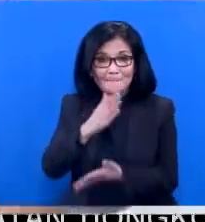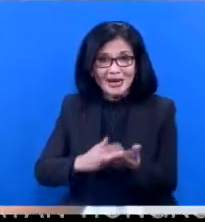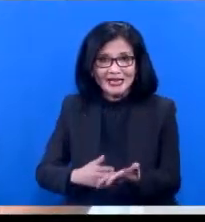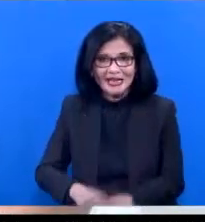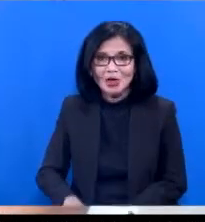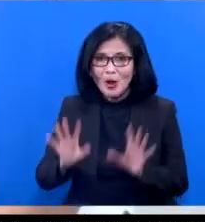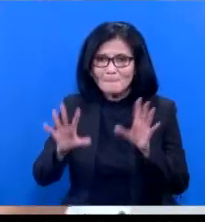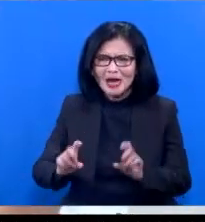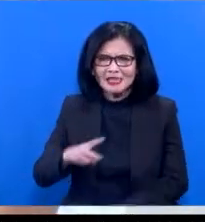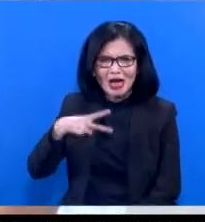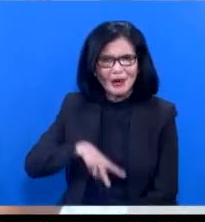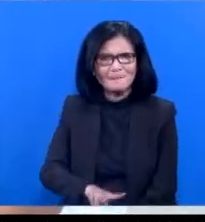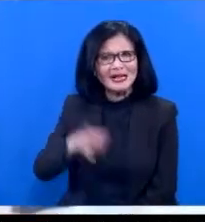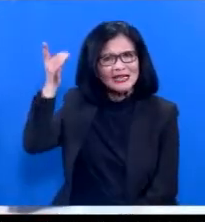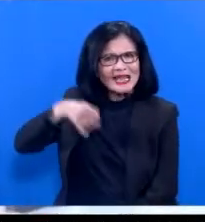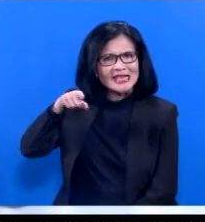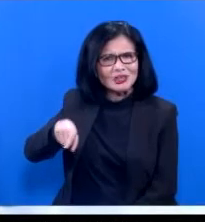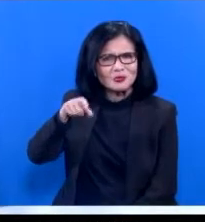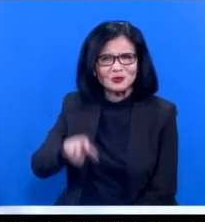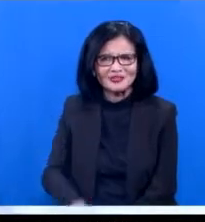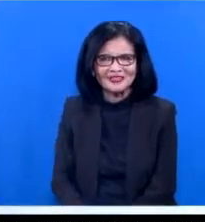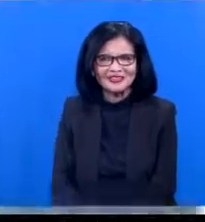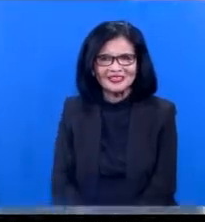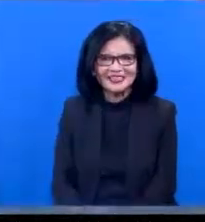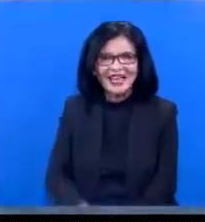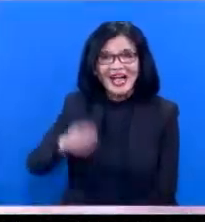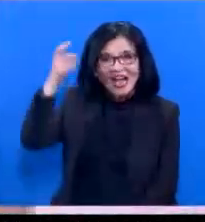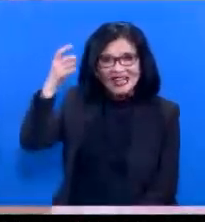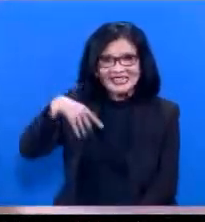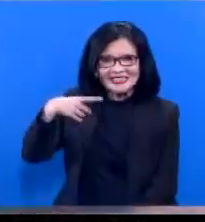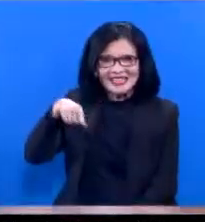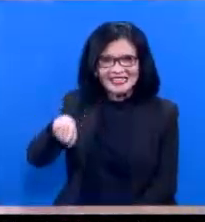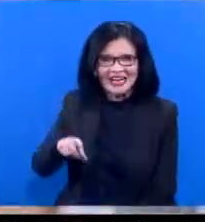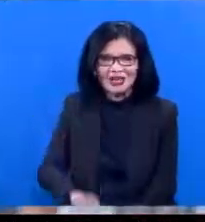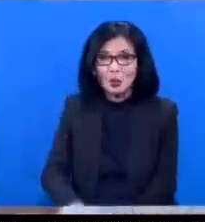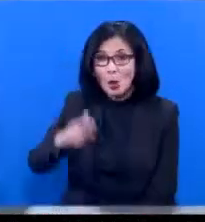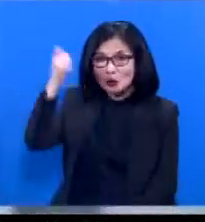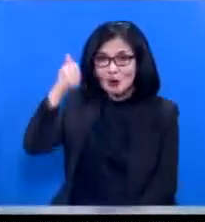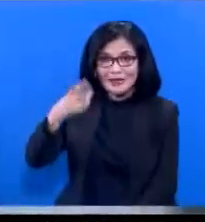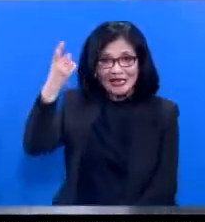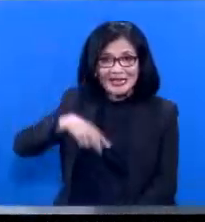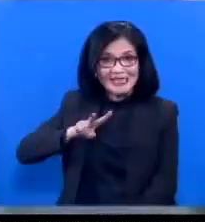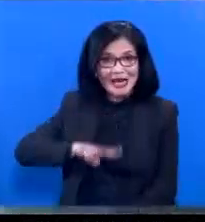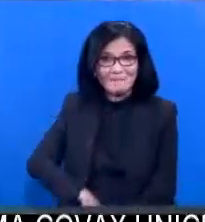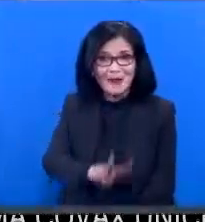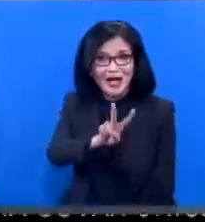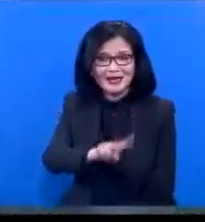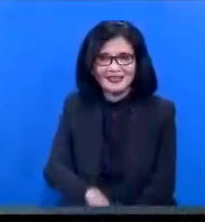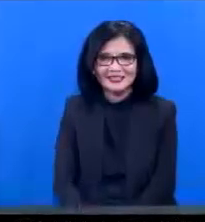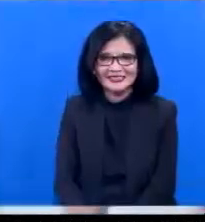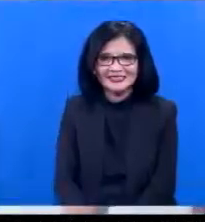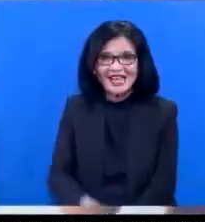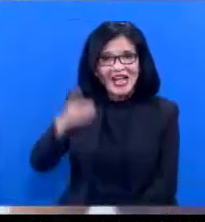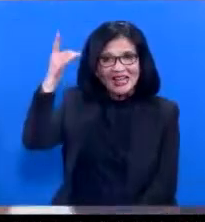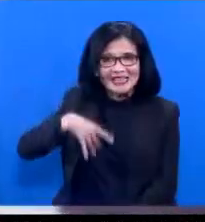puluhan pasang kembar di desa ini. Ya, Desa Jonggrangan dikenal sebagai desa kembar. Di desa